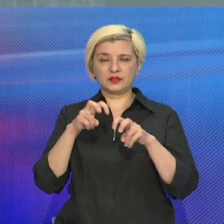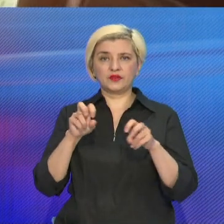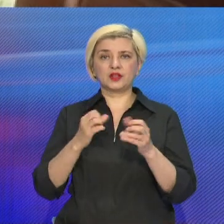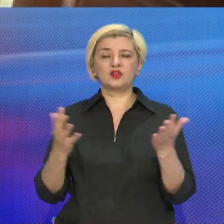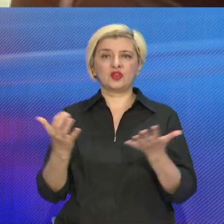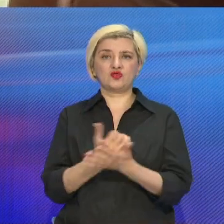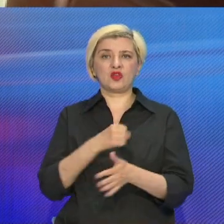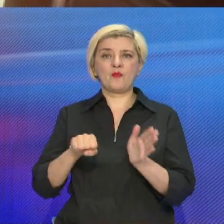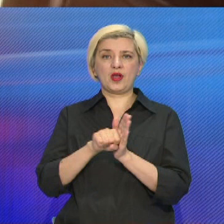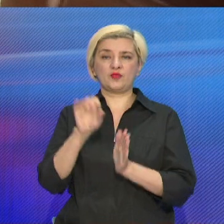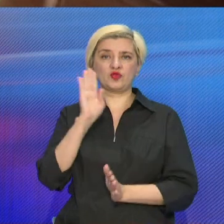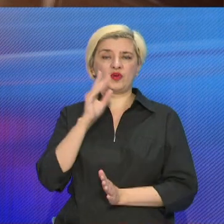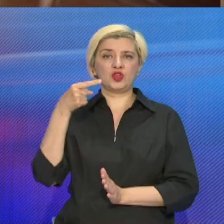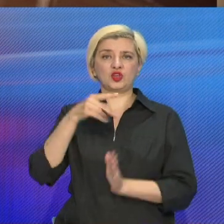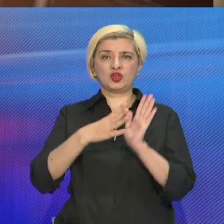загинулую господиню житла